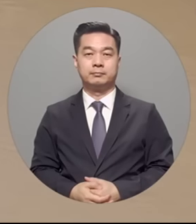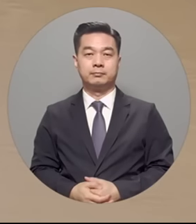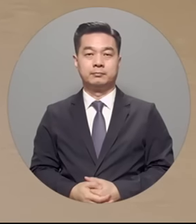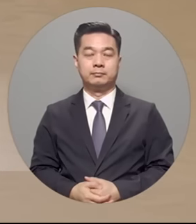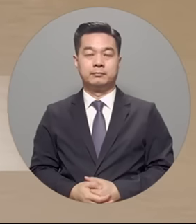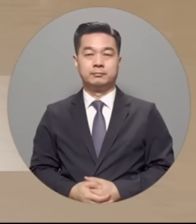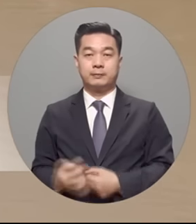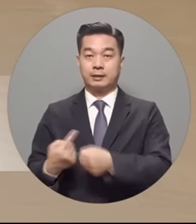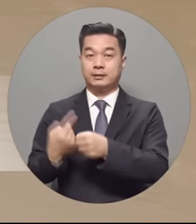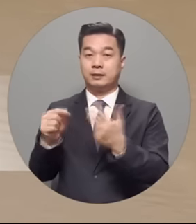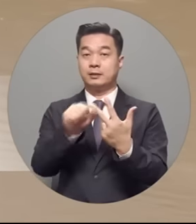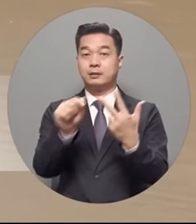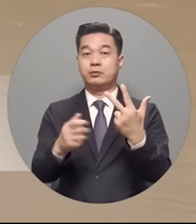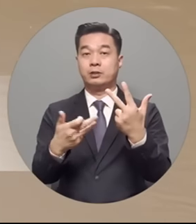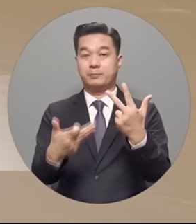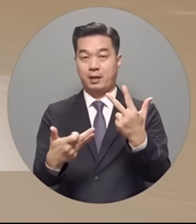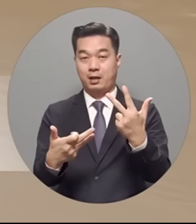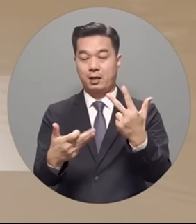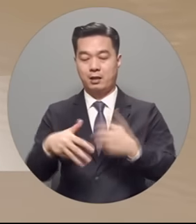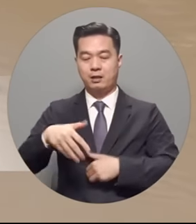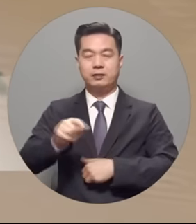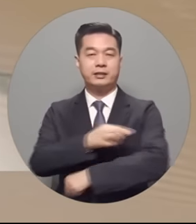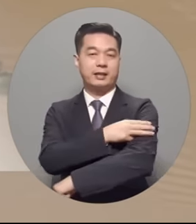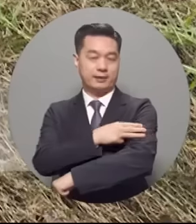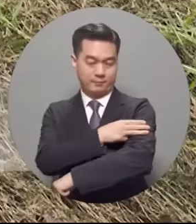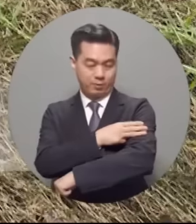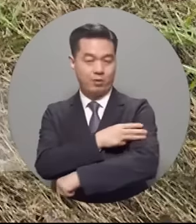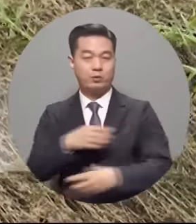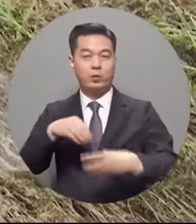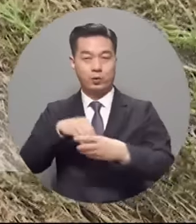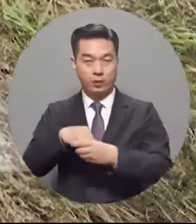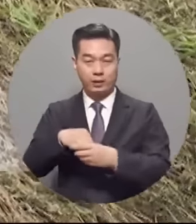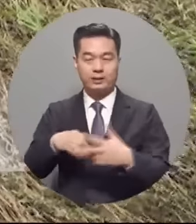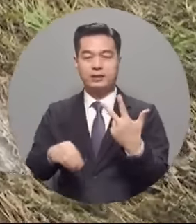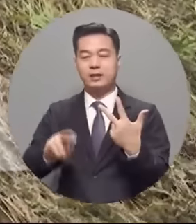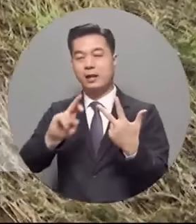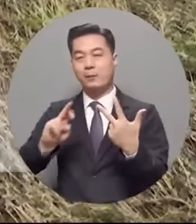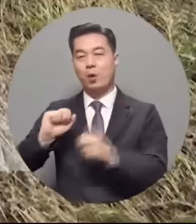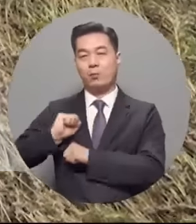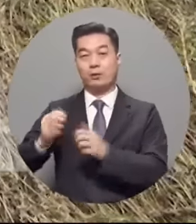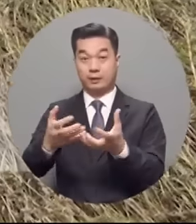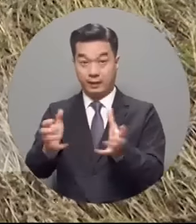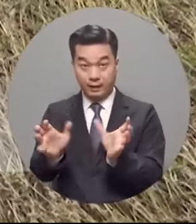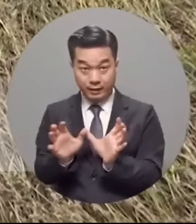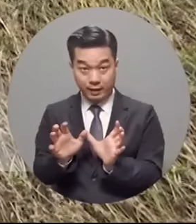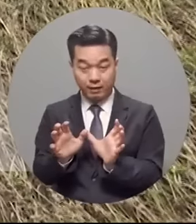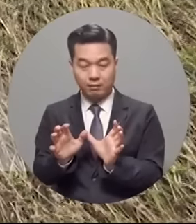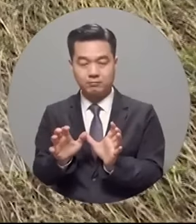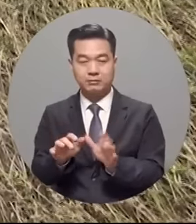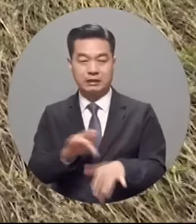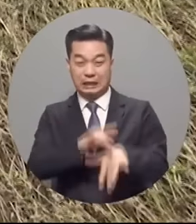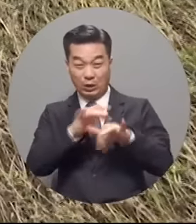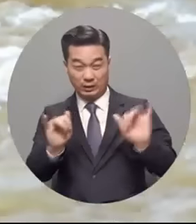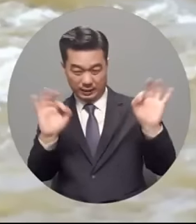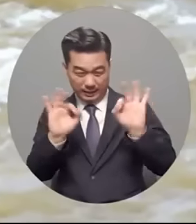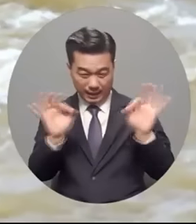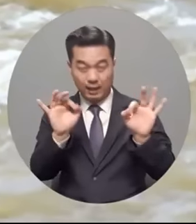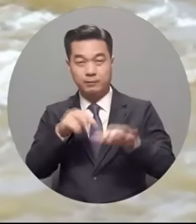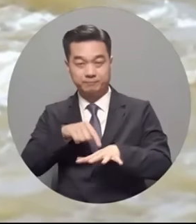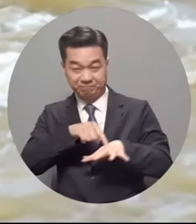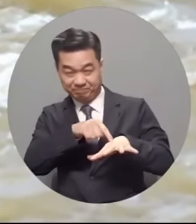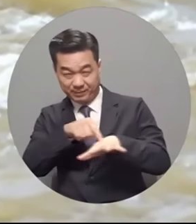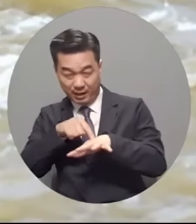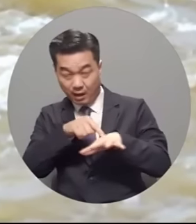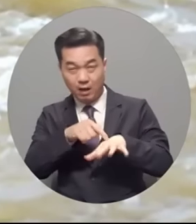지난해 7월 18일 최상병이 속한 해병대 1사단 7포병대대 장병들이 실종자 수색에 나섰습니다.